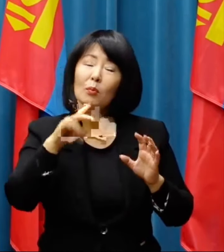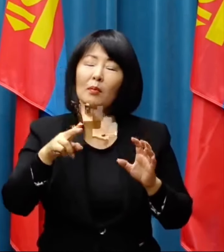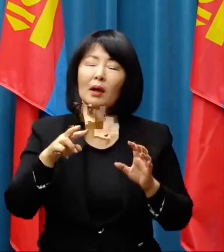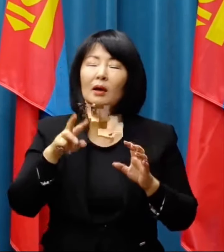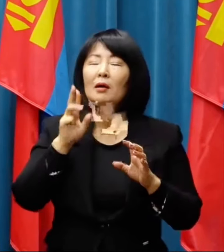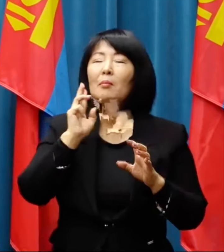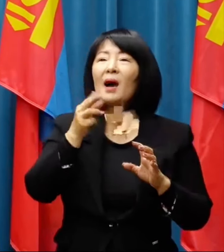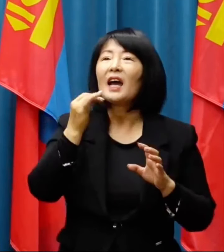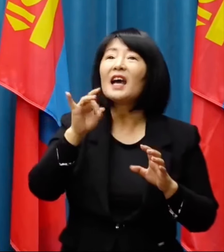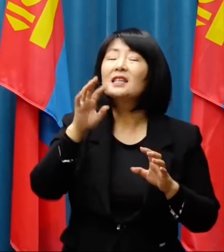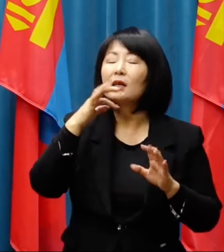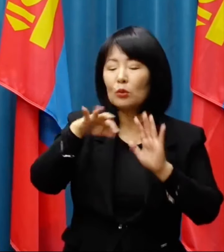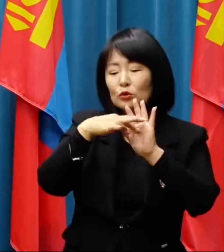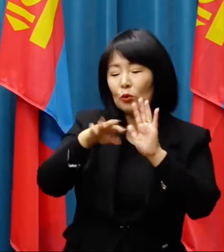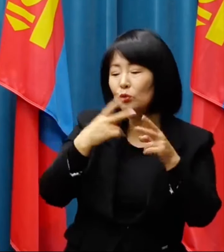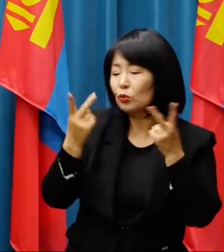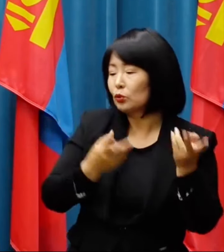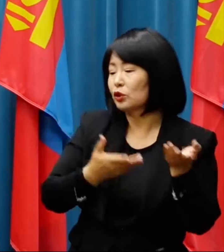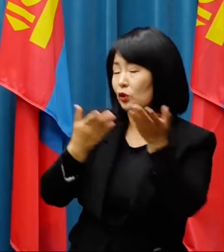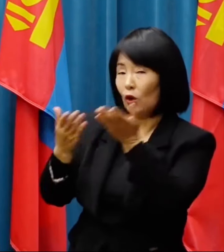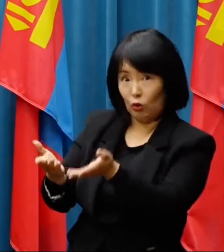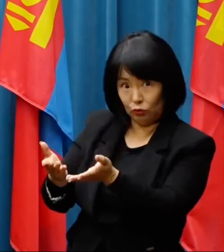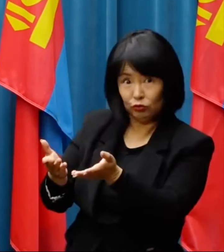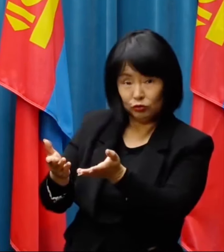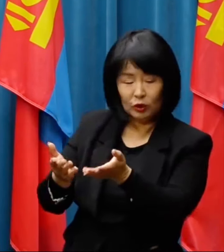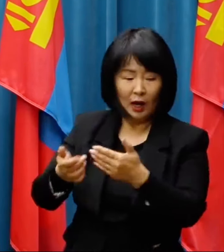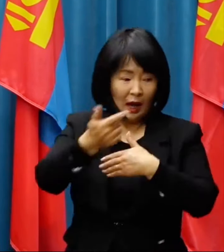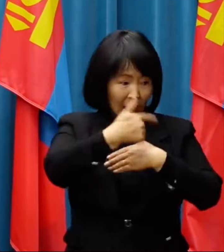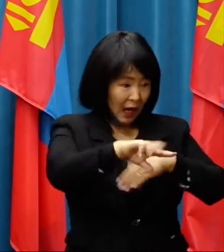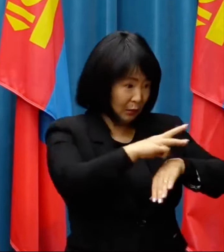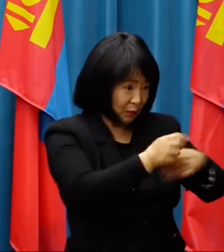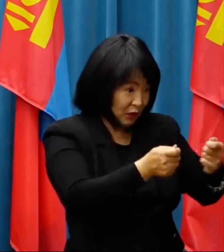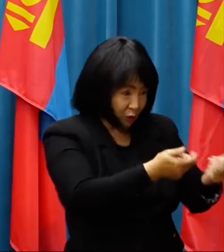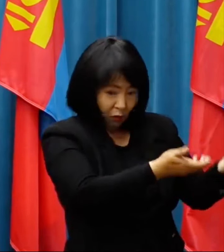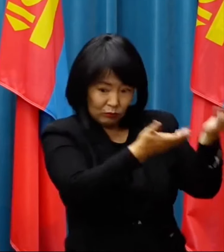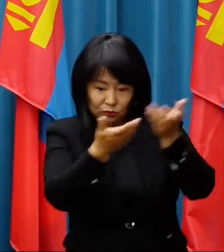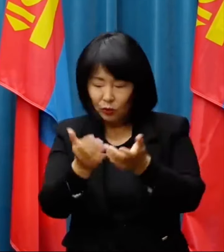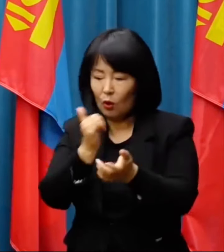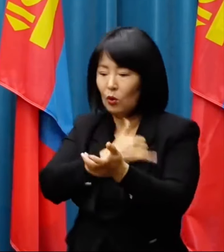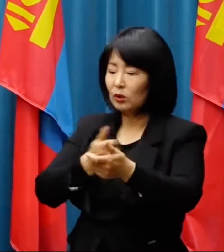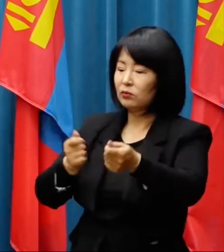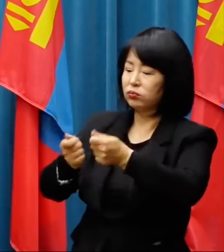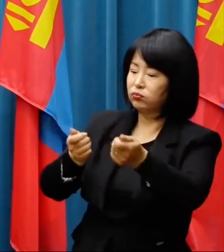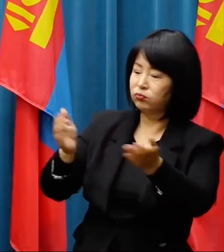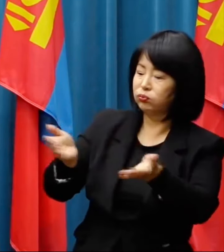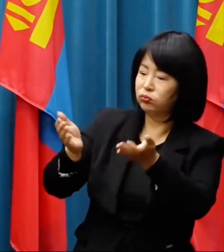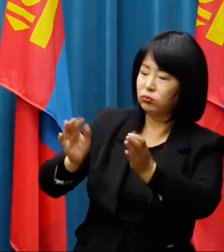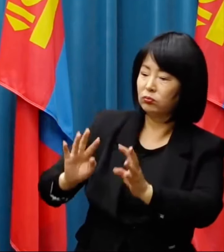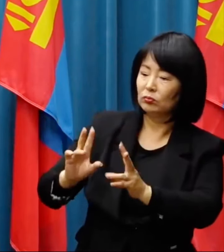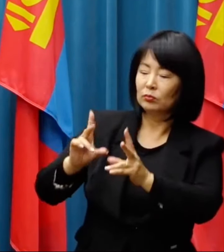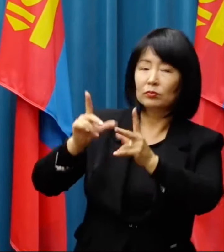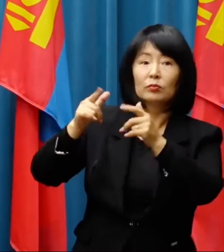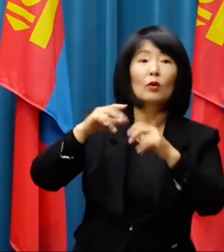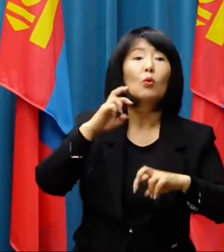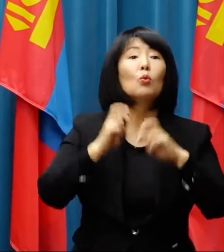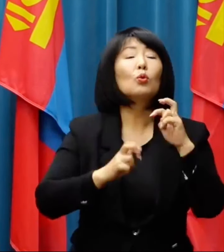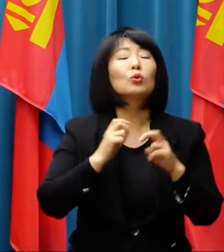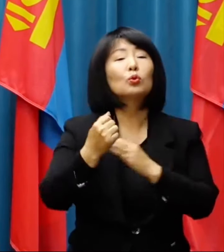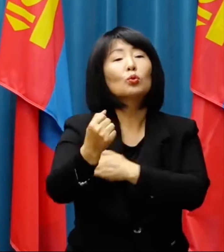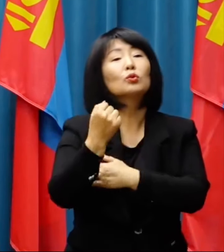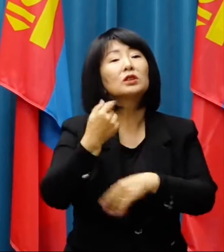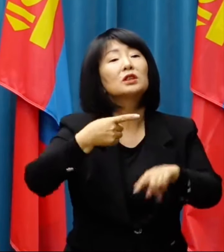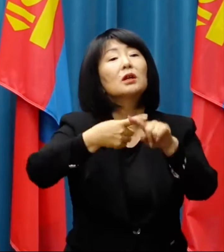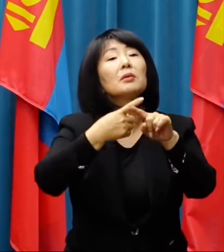McKinsey гэдэг компаниуд зөвлөх үйлчилгээ аваад хөндлөнгийн менежментийн компаниар өдөр тус үүний хүрээнд мөн үйлдвэр хүчин чадал